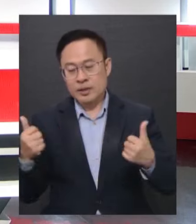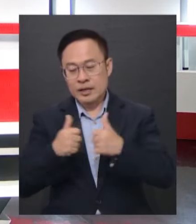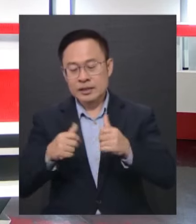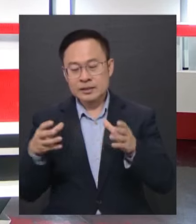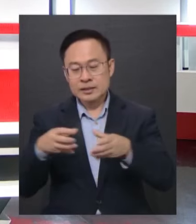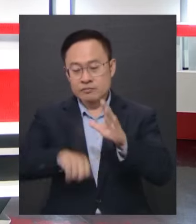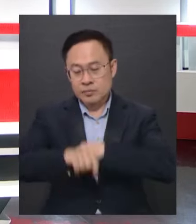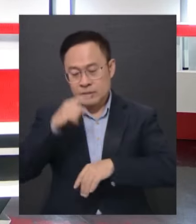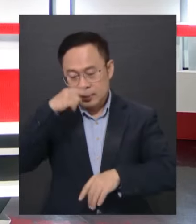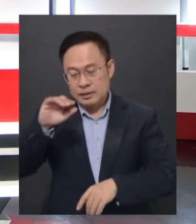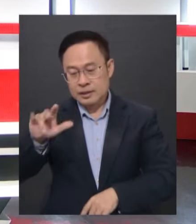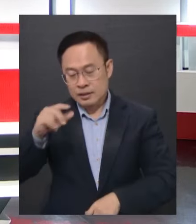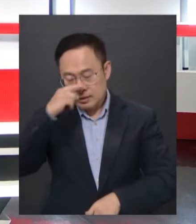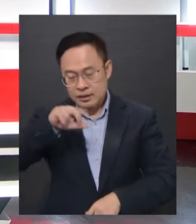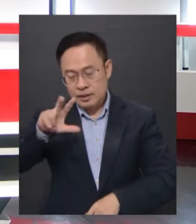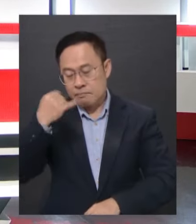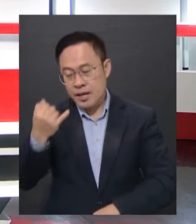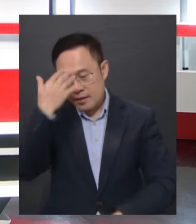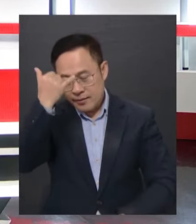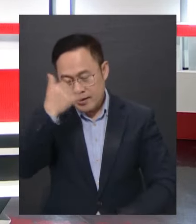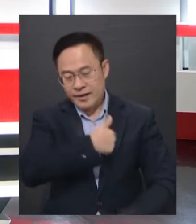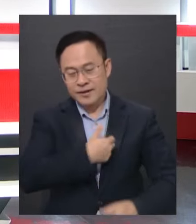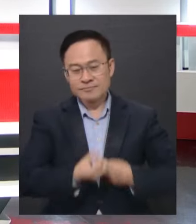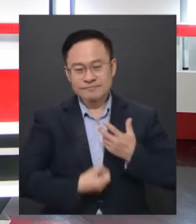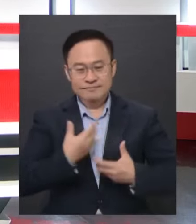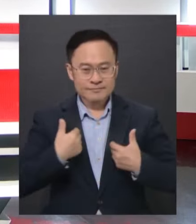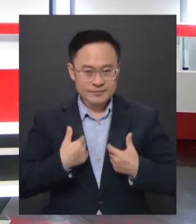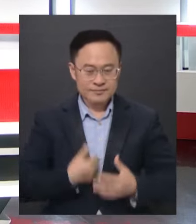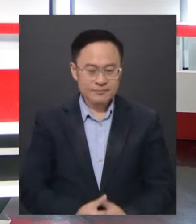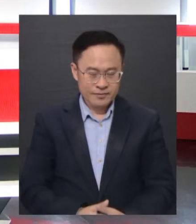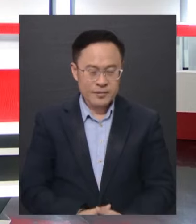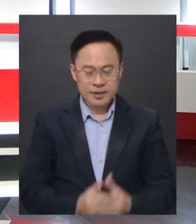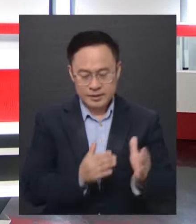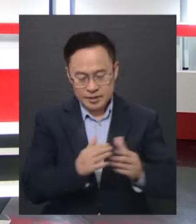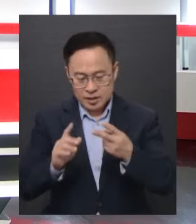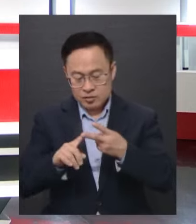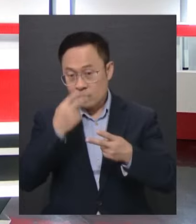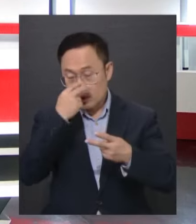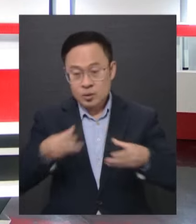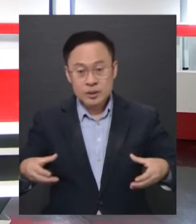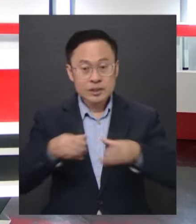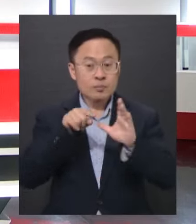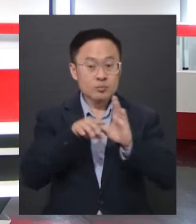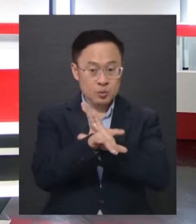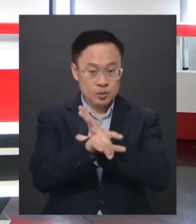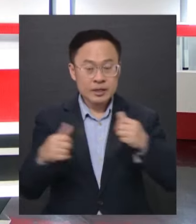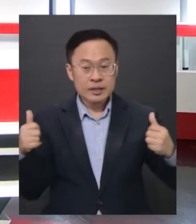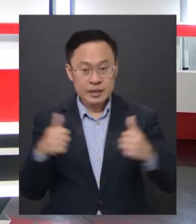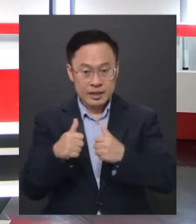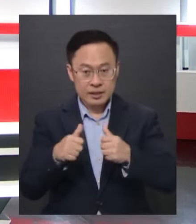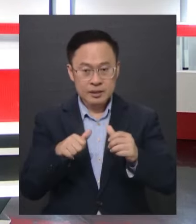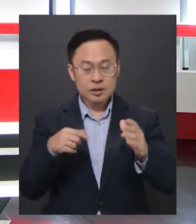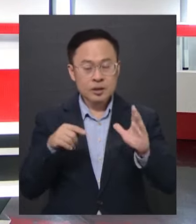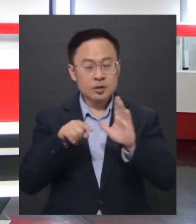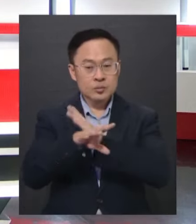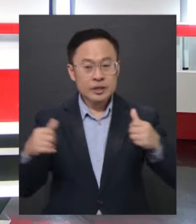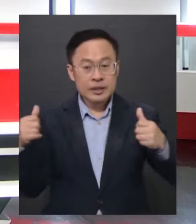อ่ะคุณผู้ชมคะเรื่องราวผลการแข่งขันยังมีมาอัปเดตกันต่อนะคะอีกคู่นึงค่ะเป็นทางฝั่งของชลบุรี FCนะคะที่นัดนี้สามารถล้างตา